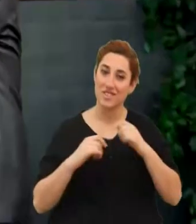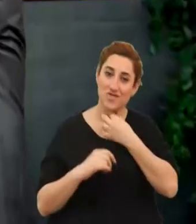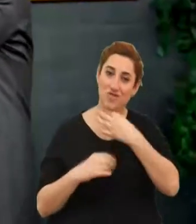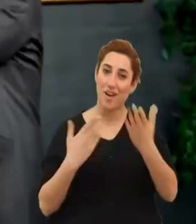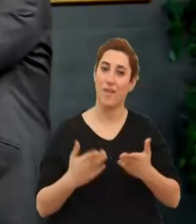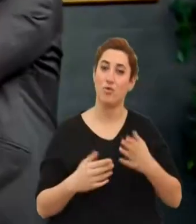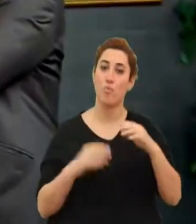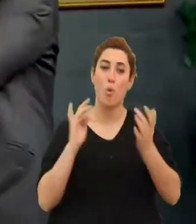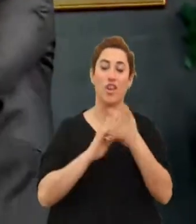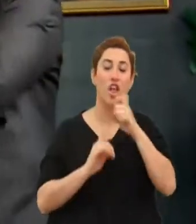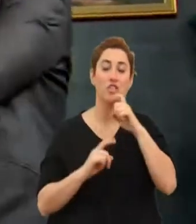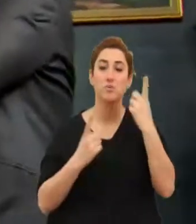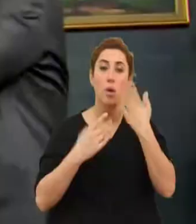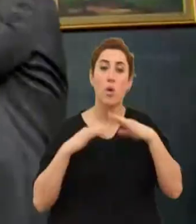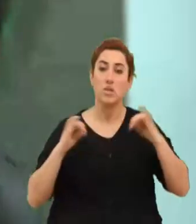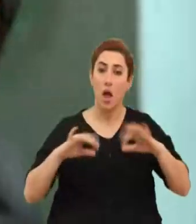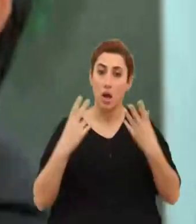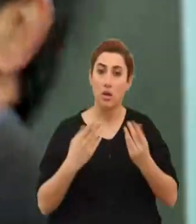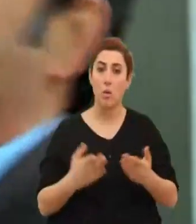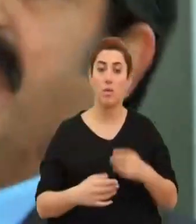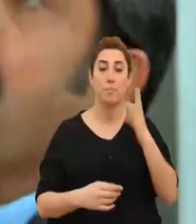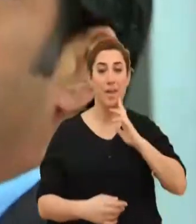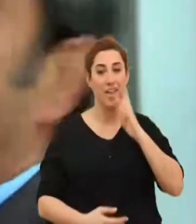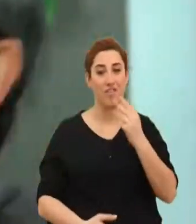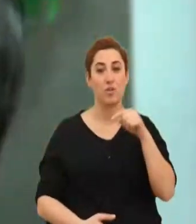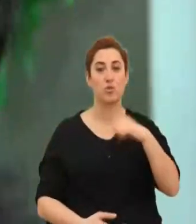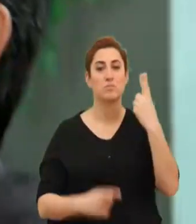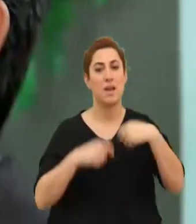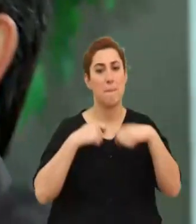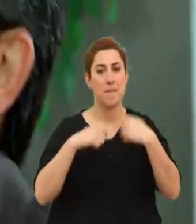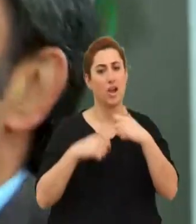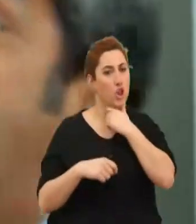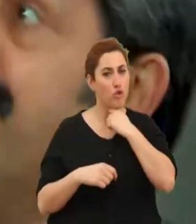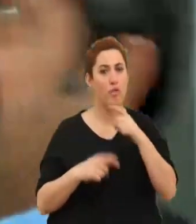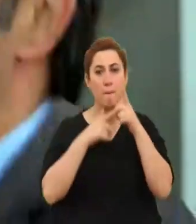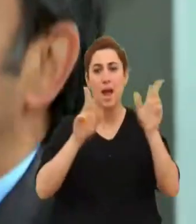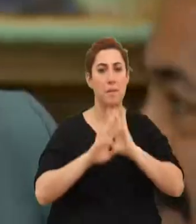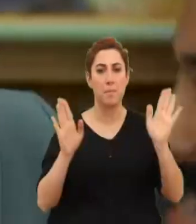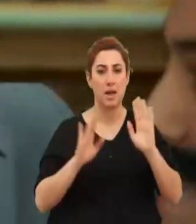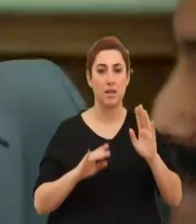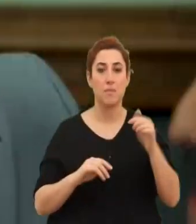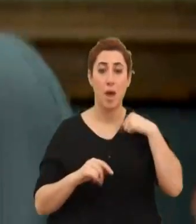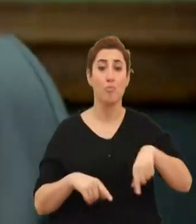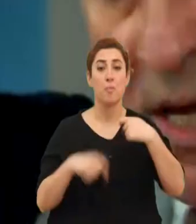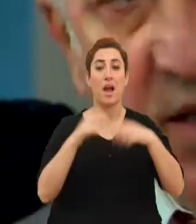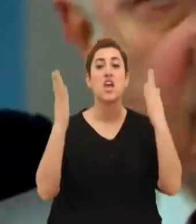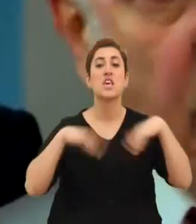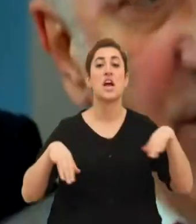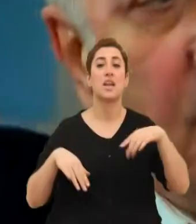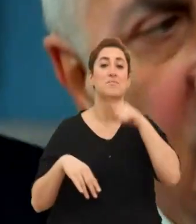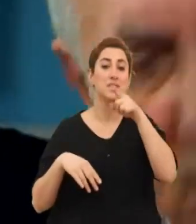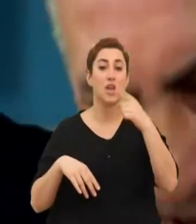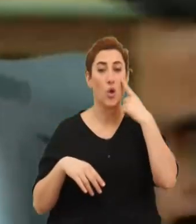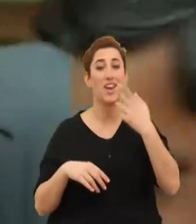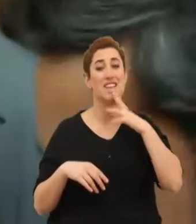ya. Ortada yanlış bir şey yok. Sakin olun. Beyefendi burası bir banka. Lütfen bağırmayın. Ben bu bankayı yıkarım.